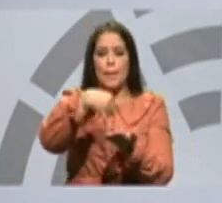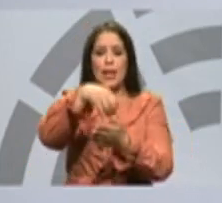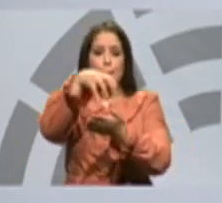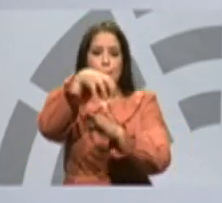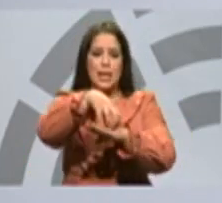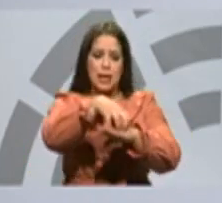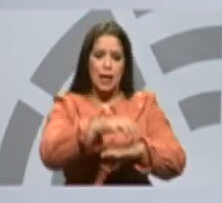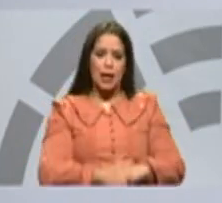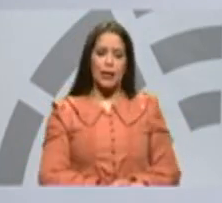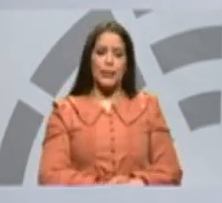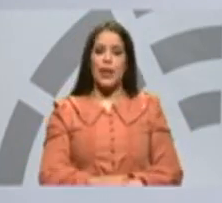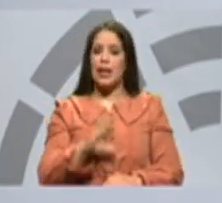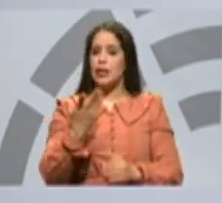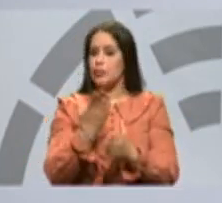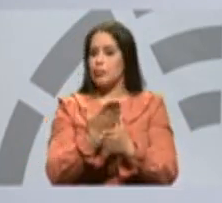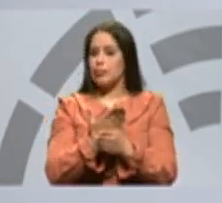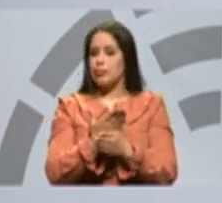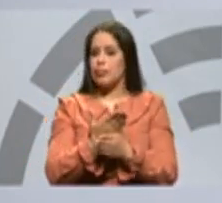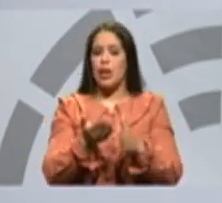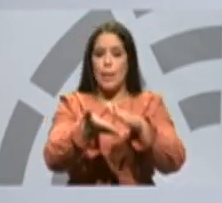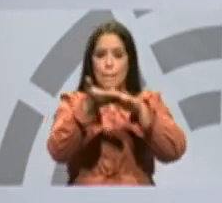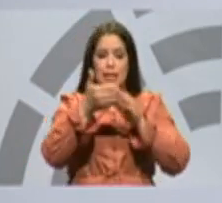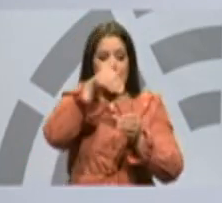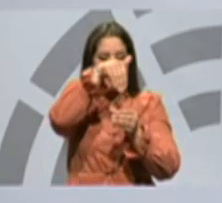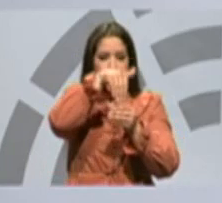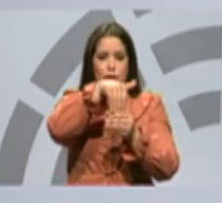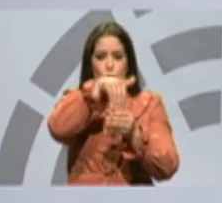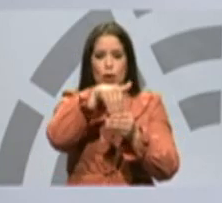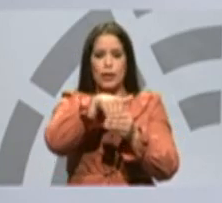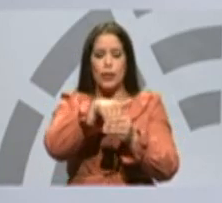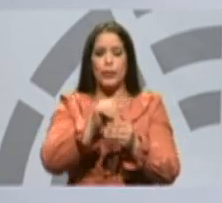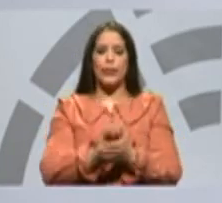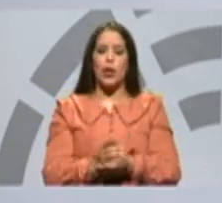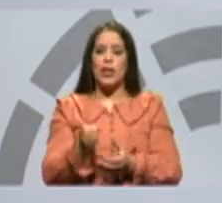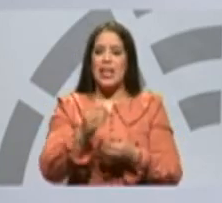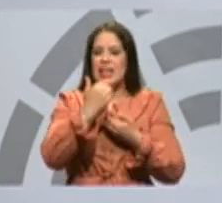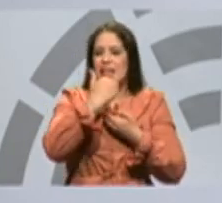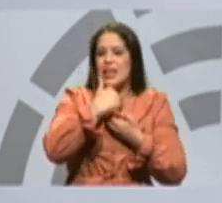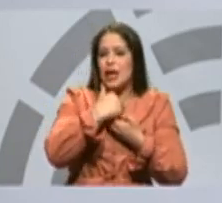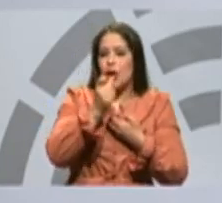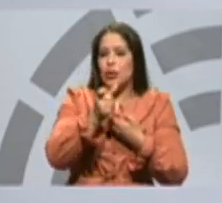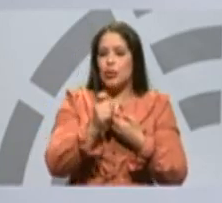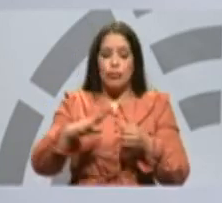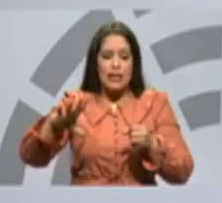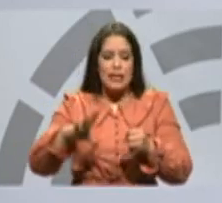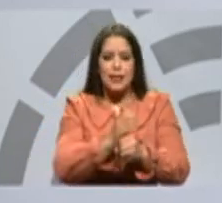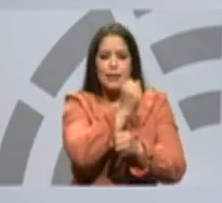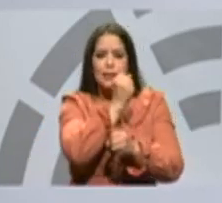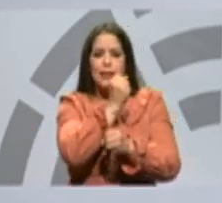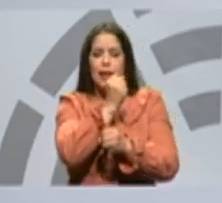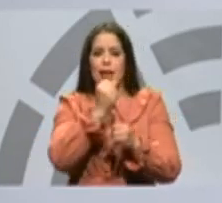بشيء يعطونا اسود نلصقتهم بس النجمه نحقق المشروع